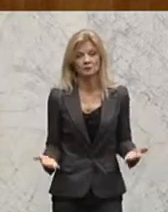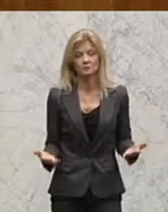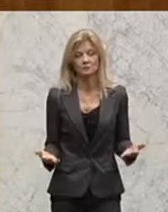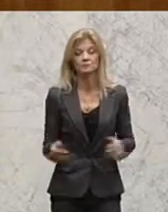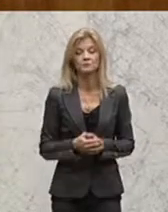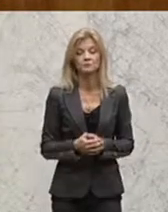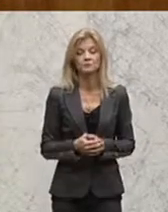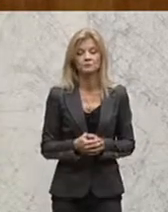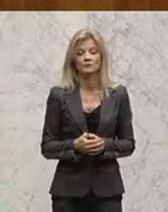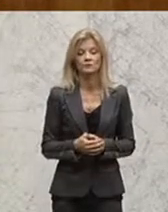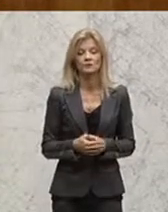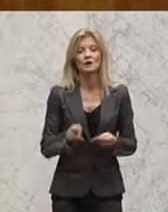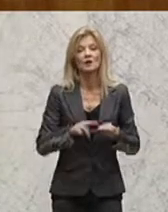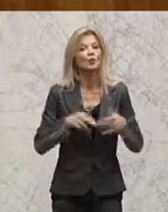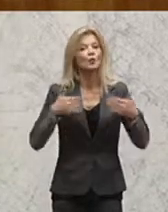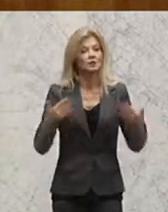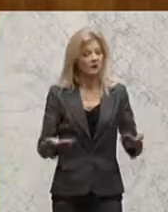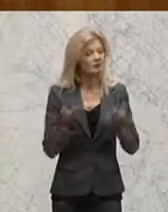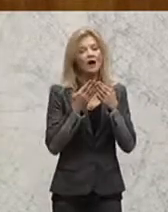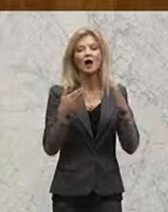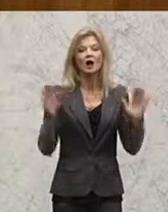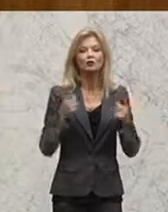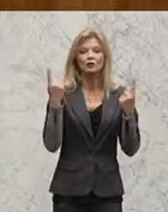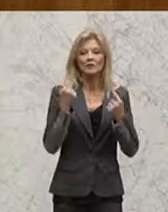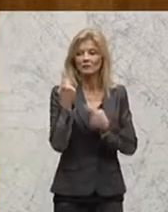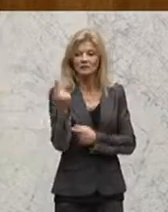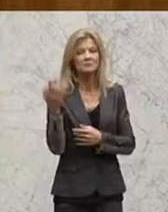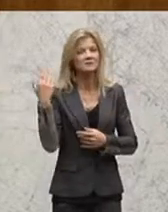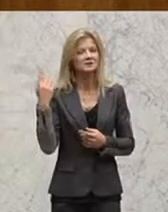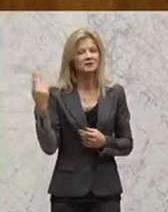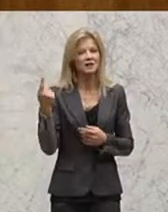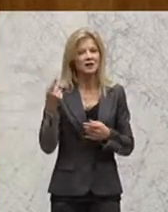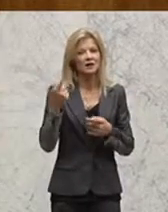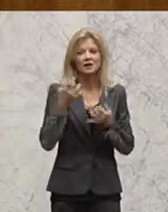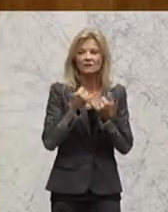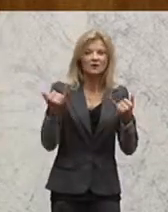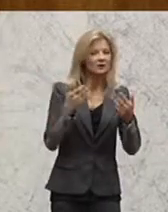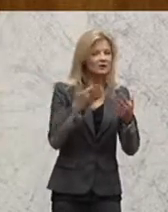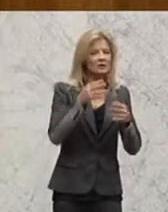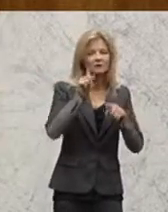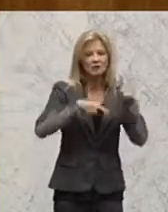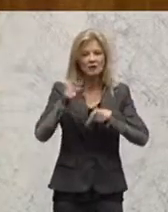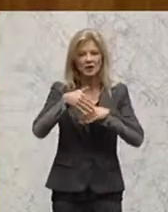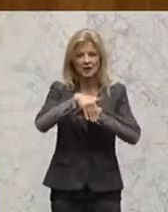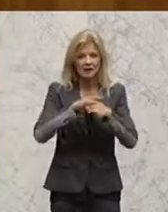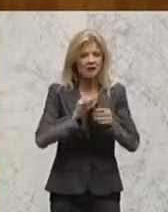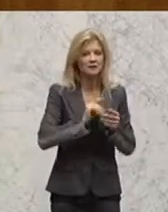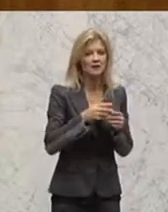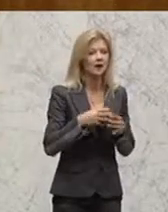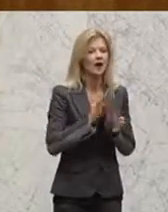Asylwerber willkürlich durch die Bundesministerin in Unterkünfte in diversen Gemeinden dann verschoben werden, ohne dass